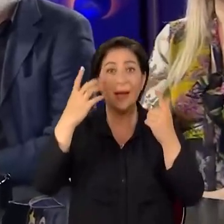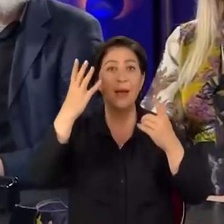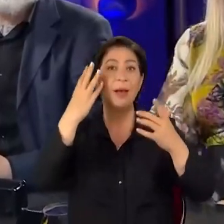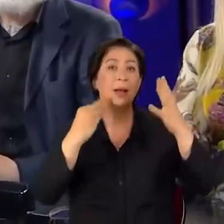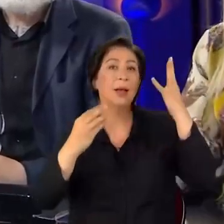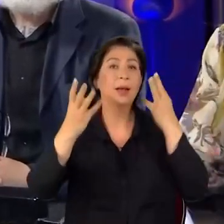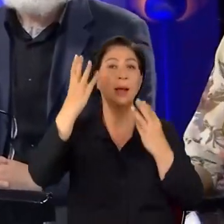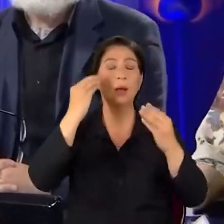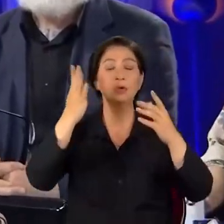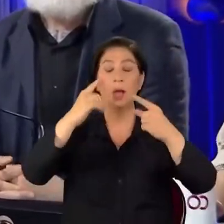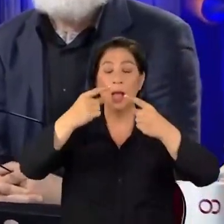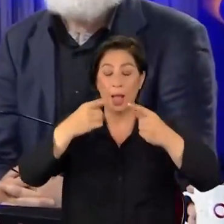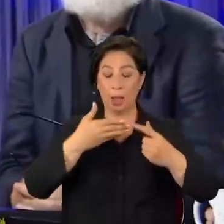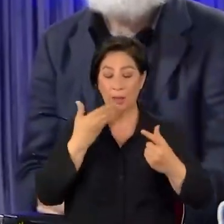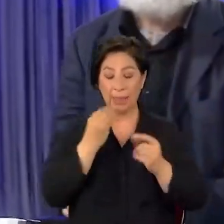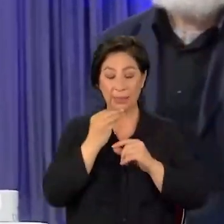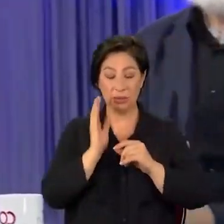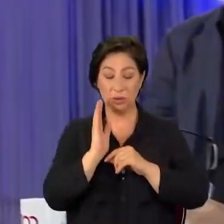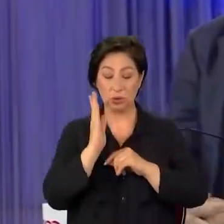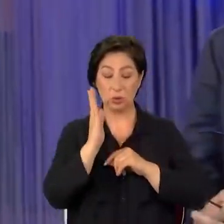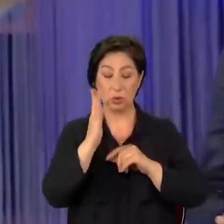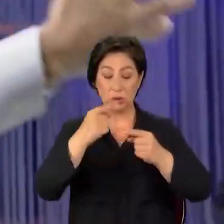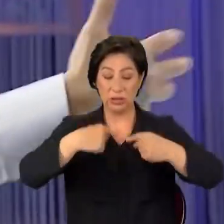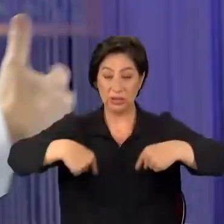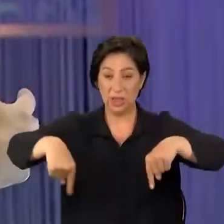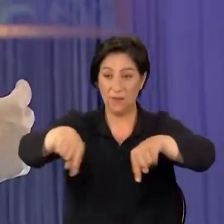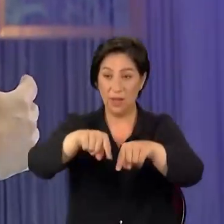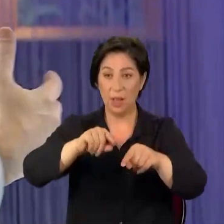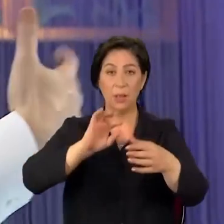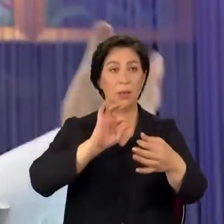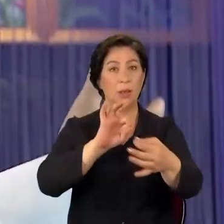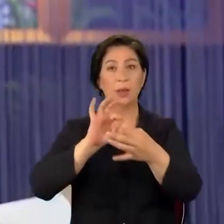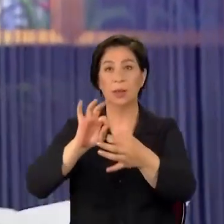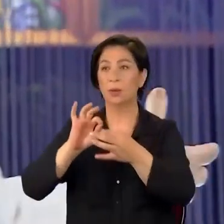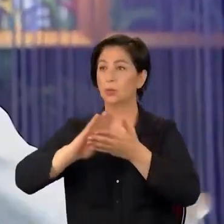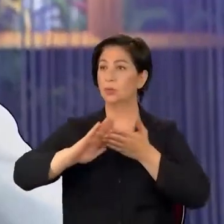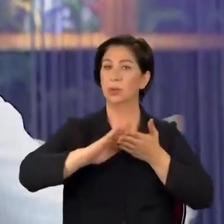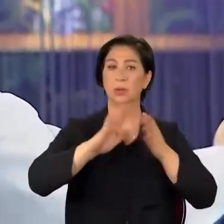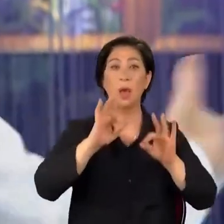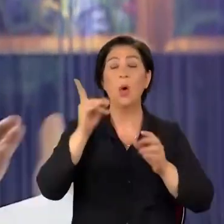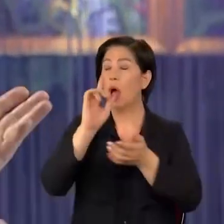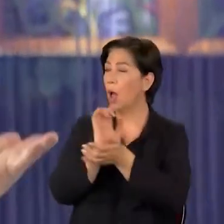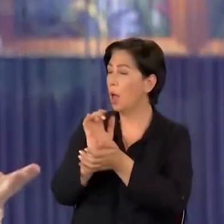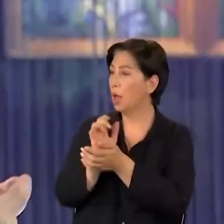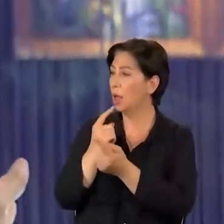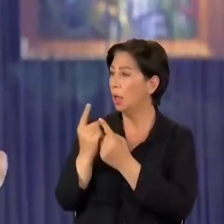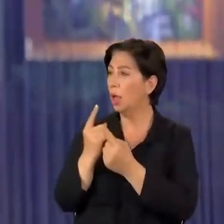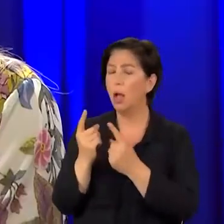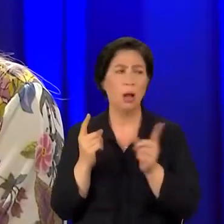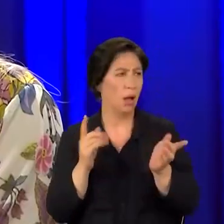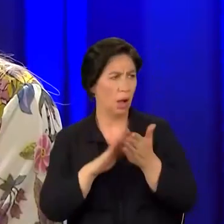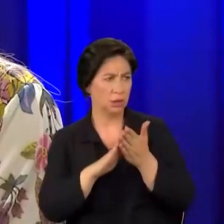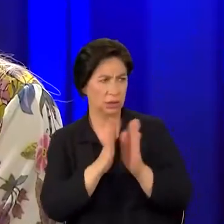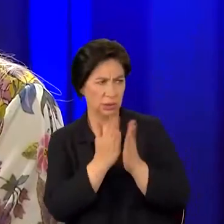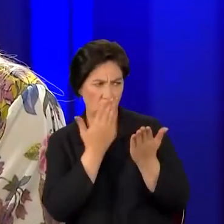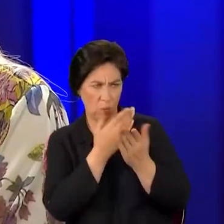sonra, çevreyle ilişkilerini düzenlemeye başlar. Sonra ailede bir şeyler konuşuluyordur. Bakar bir arkadaşı kitap okur.